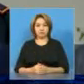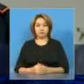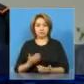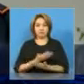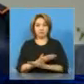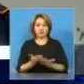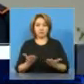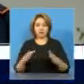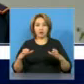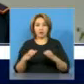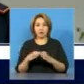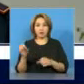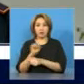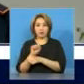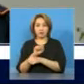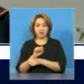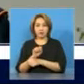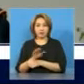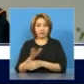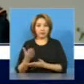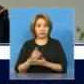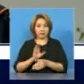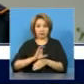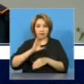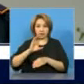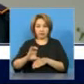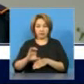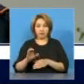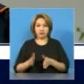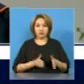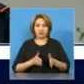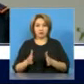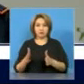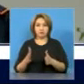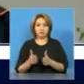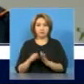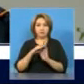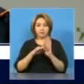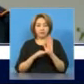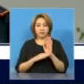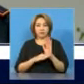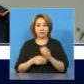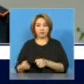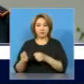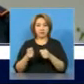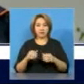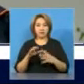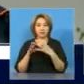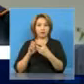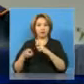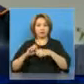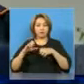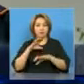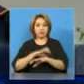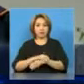Сіздерді қоғамдық көлік құралдарының жүргізушілерінің тарапынан жіберілетін жол қозғалыс ережелері мен жолаушылардың тасымалдау ережелерін бұзу фактілеріне